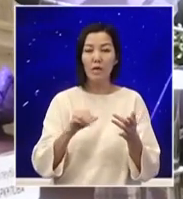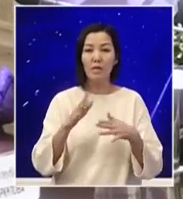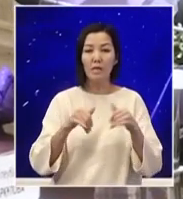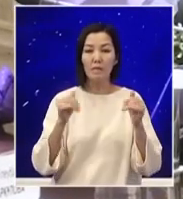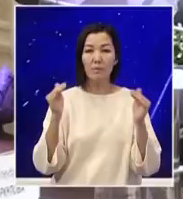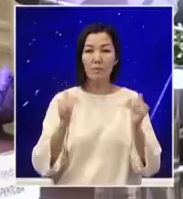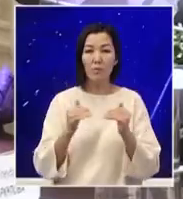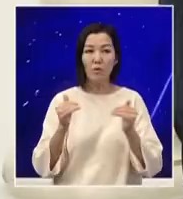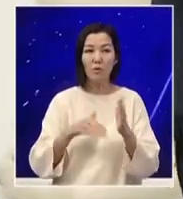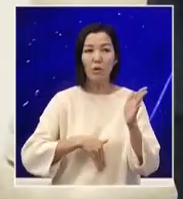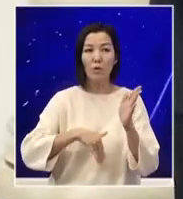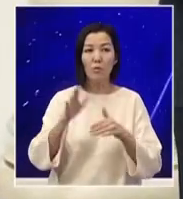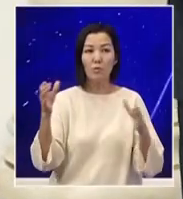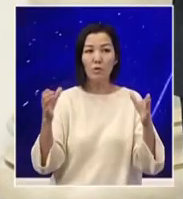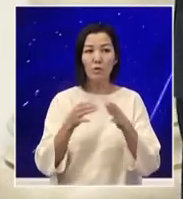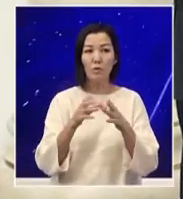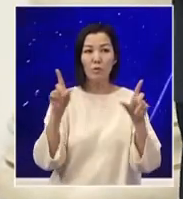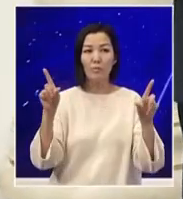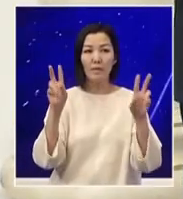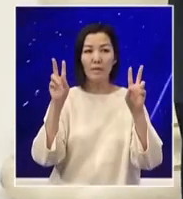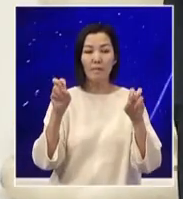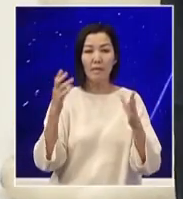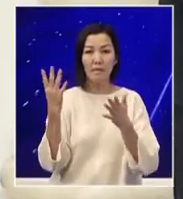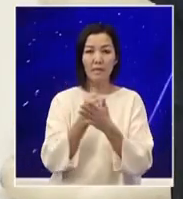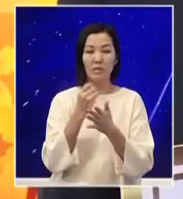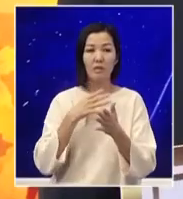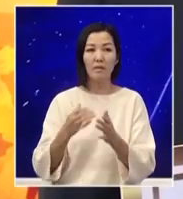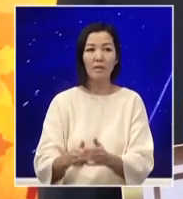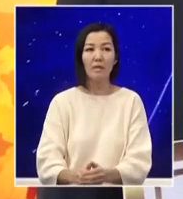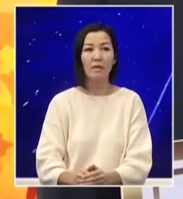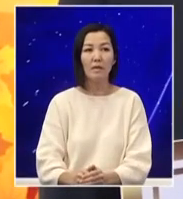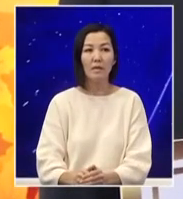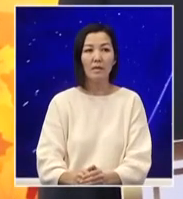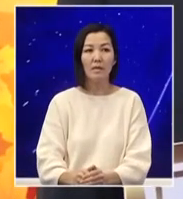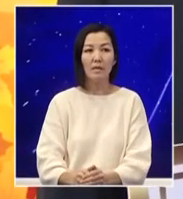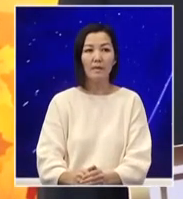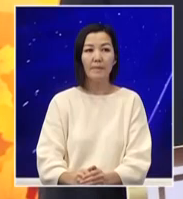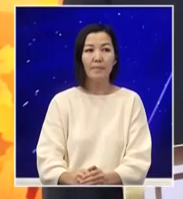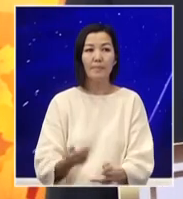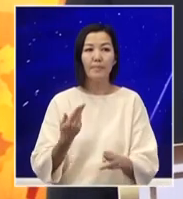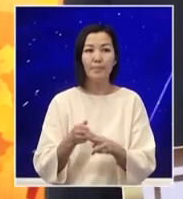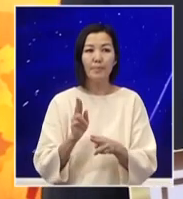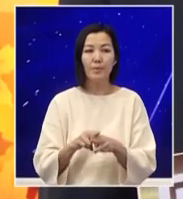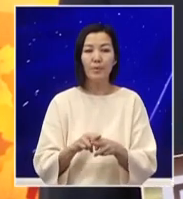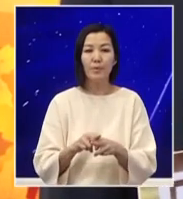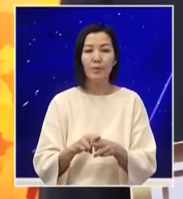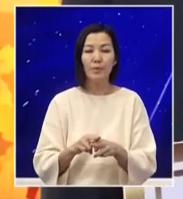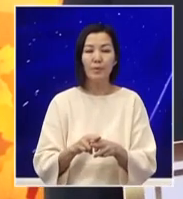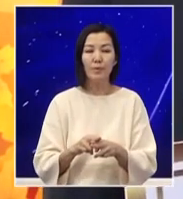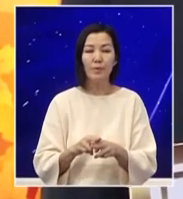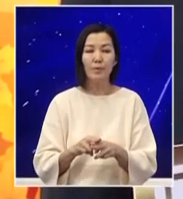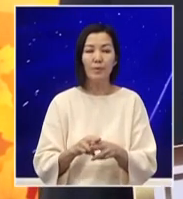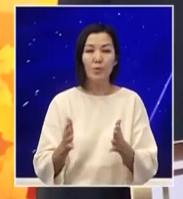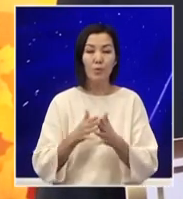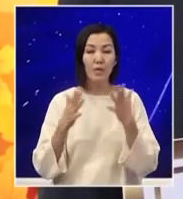үздік кәсіптік білім беру ұйымы номинациясының жеңімпазы атанды. Бұл әрине үлкен табан тірескен еңбектің,